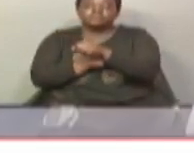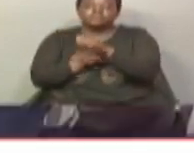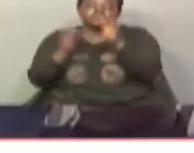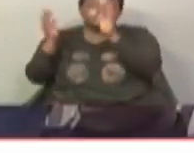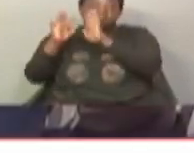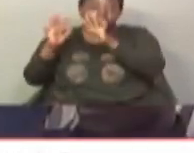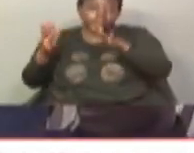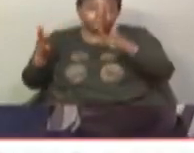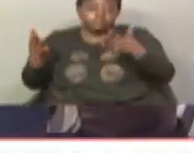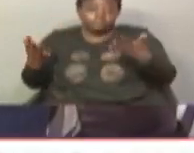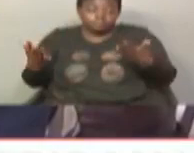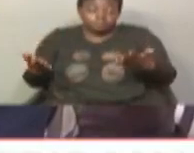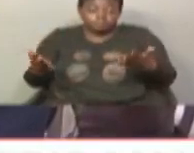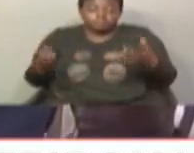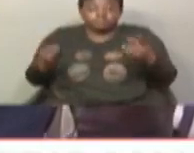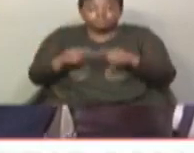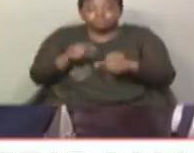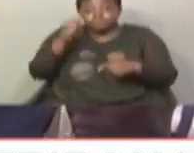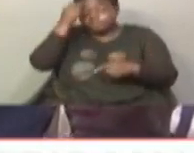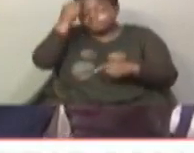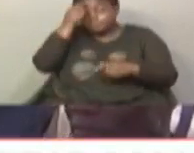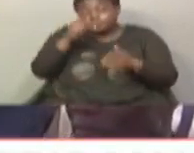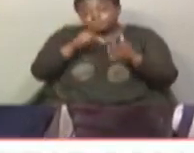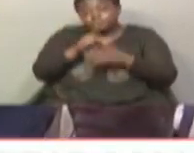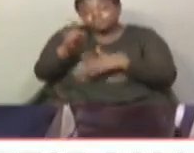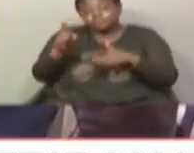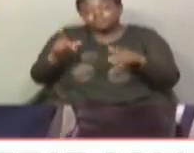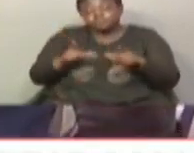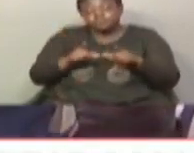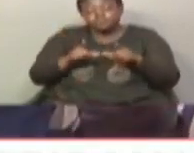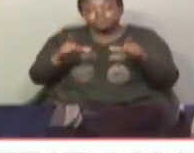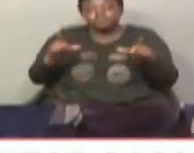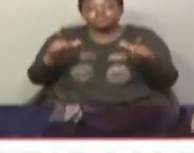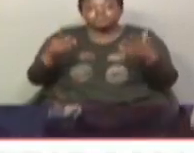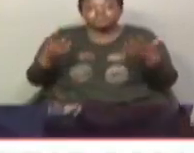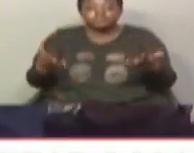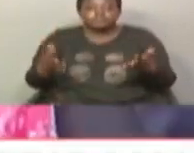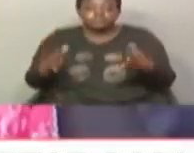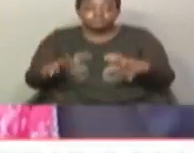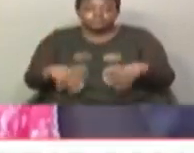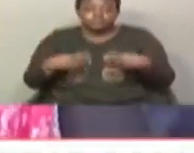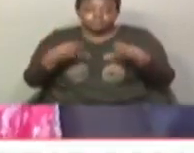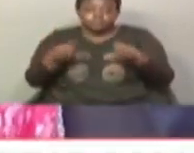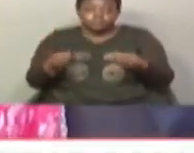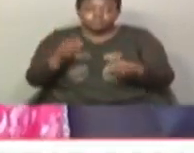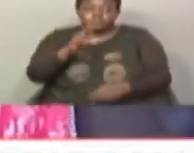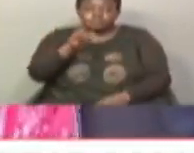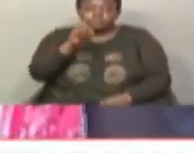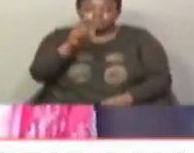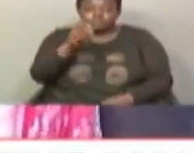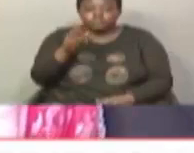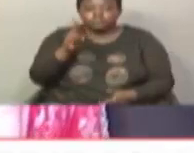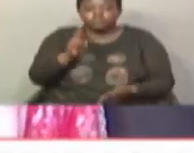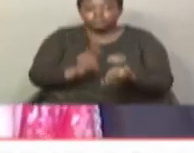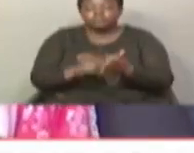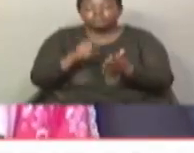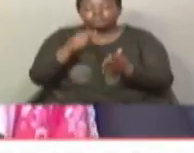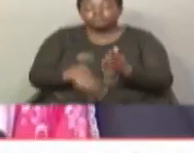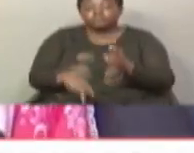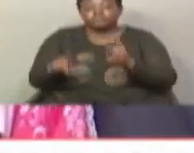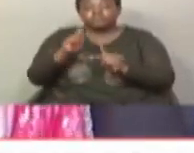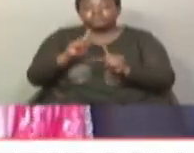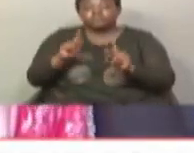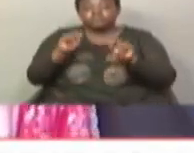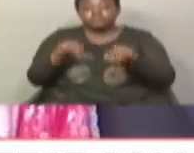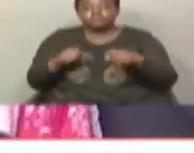abeeka kunyu gavumenti ebasasulira ebyapa ebibawe. Ye aradisi mbabu za kisiza batu zinga bata genda